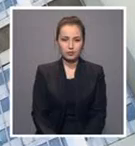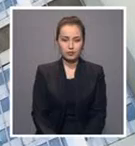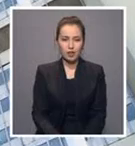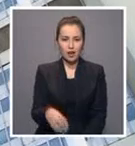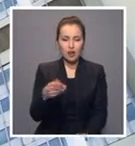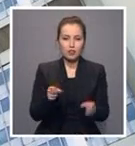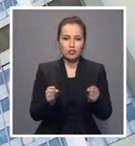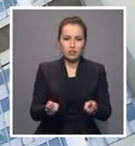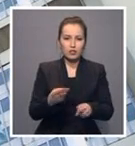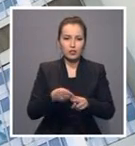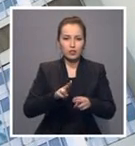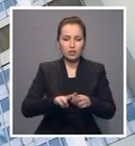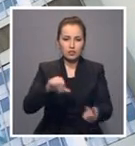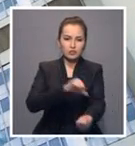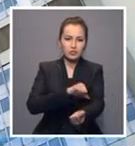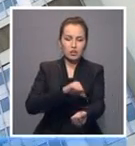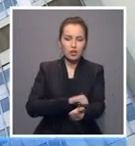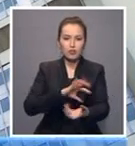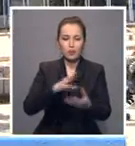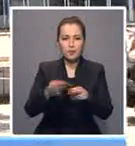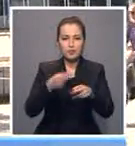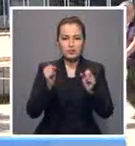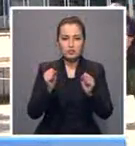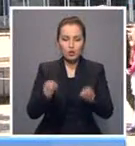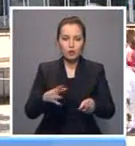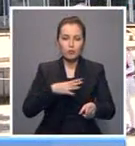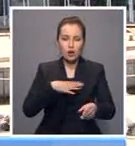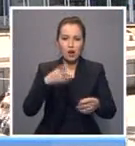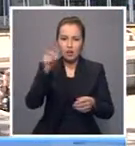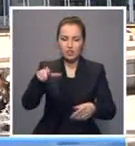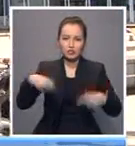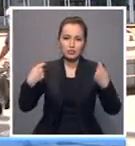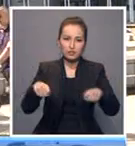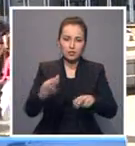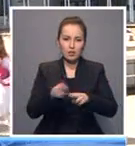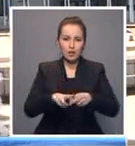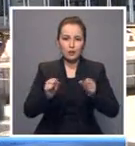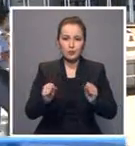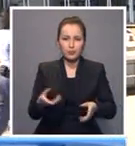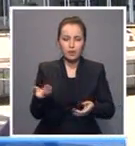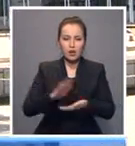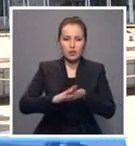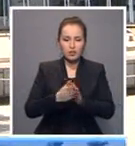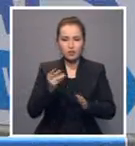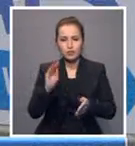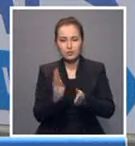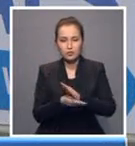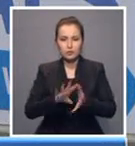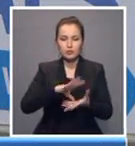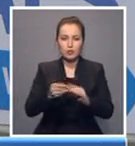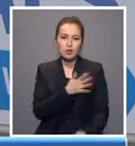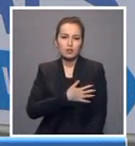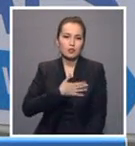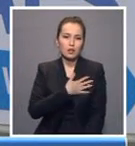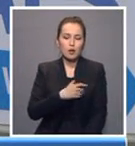Терроризм, экстремизм, есірткі мен қарудың заңсыз айналымы, адам саудасы, кибер қылмыс пен сыбайлас жемқорлық. Бұл бүгінде жаһан жұртын